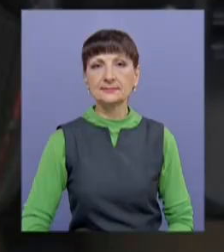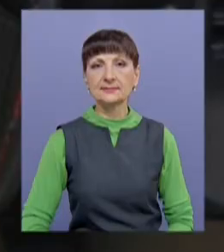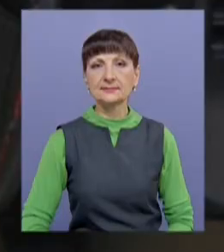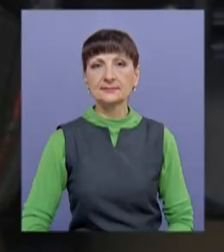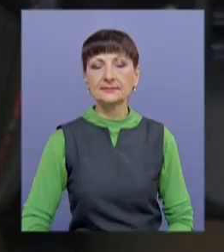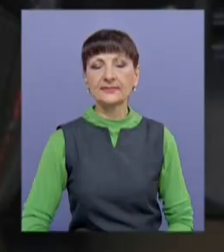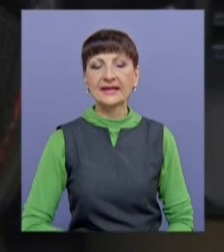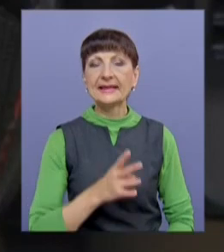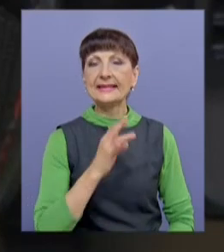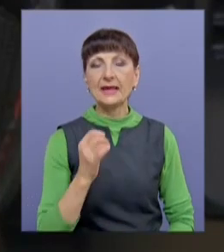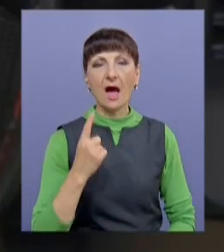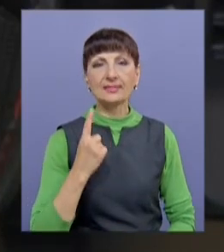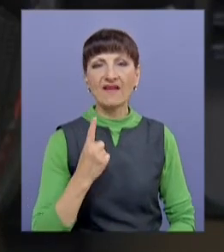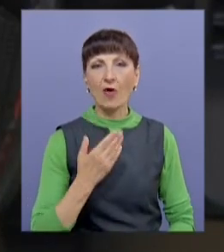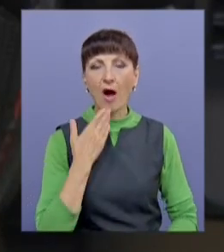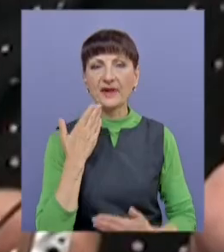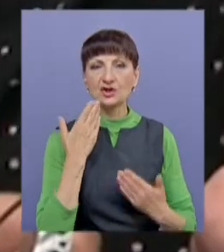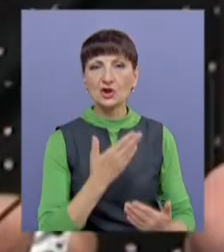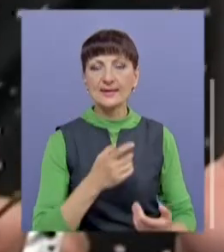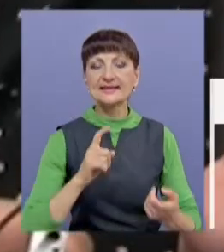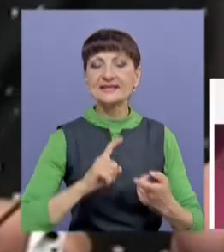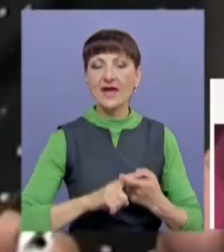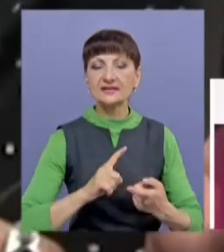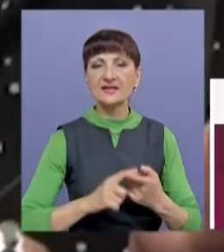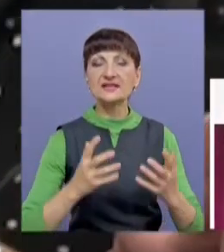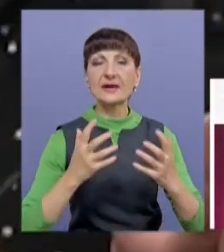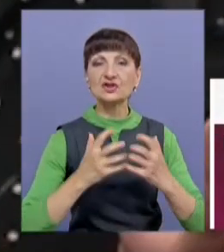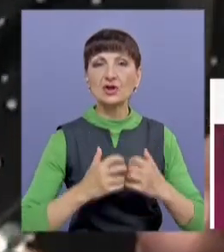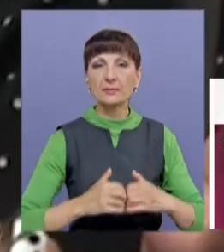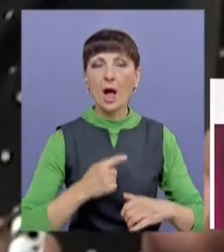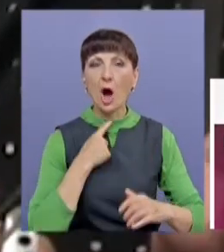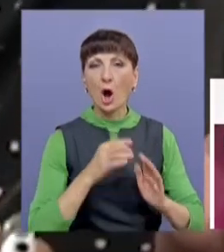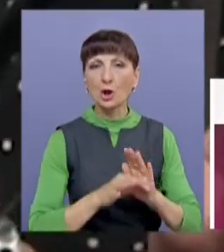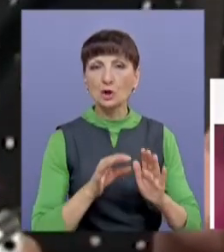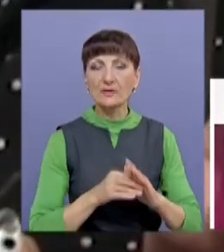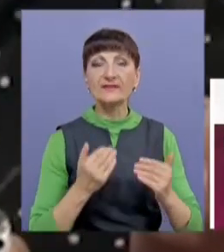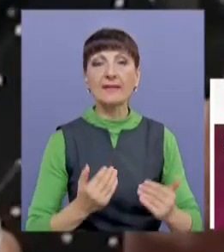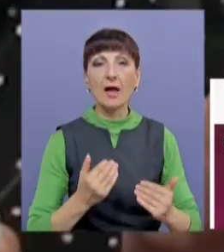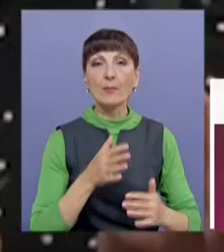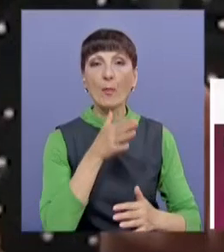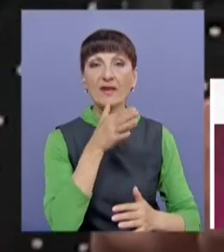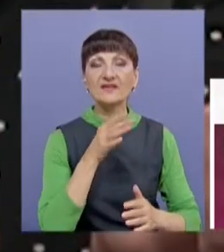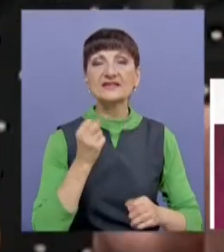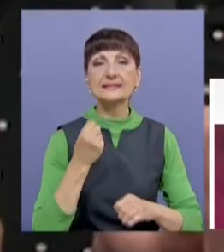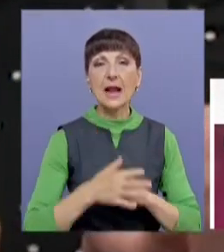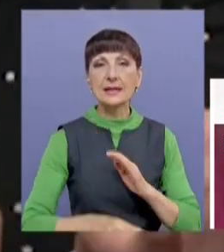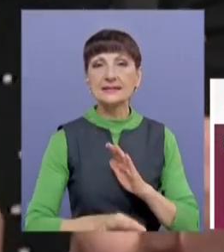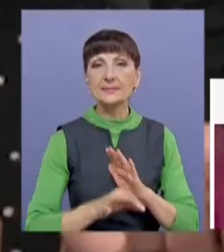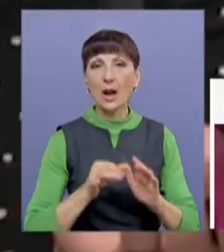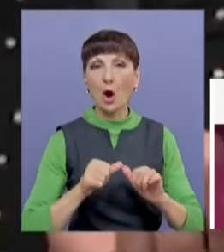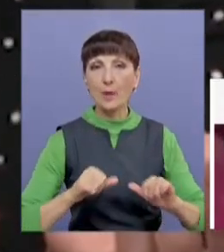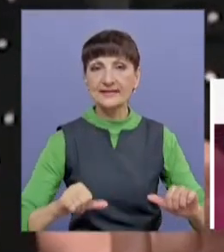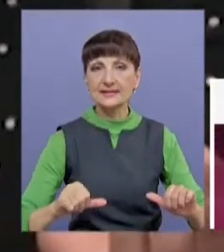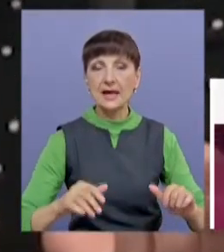Ни одного обращения, связанного с подсчетом голосов, на данный момент в Центральную избирательную комиссию,